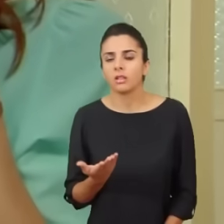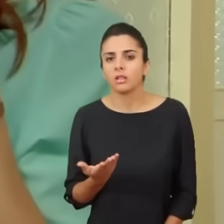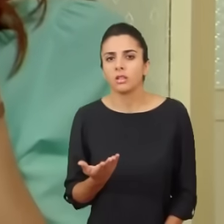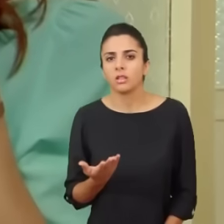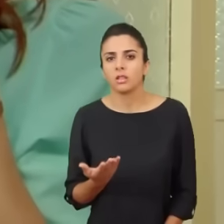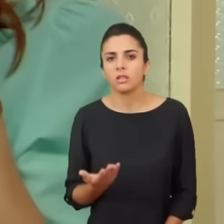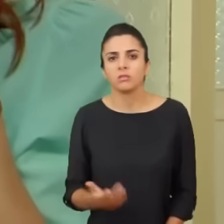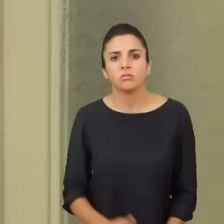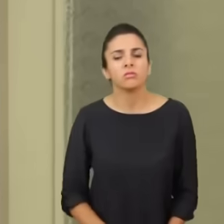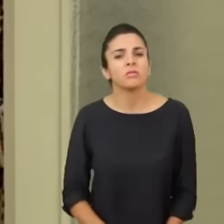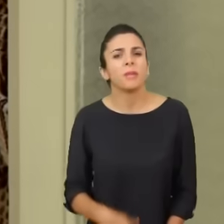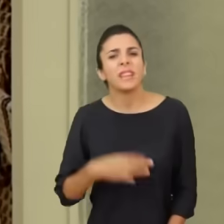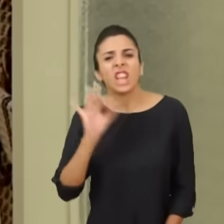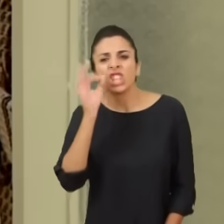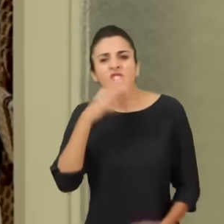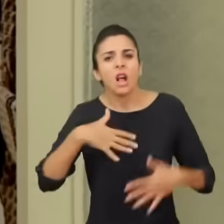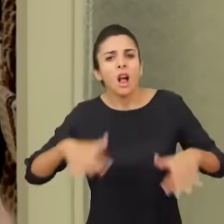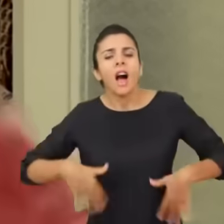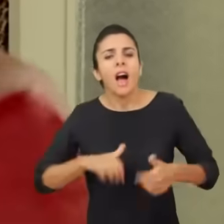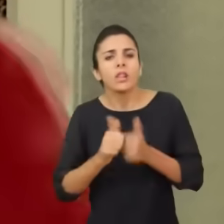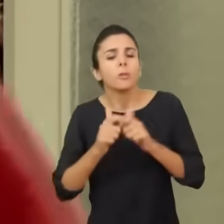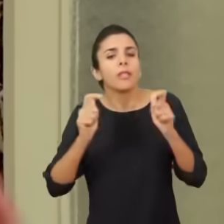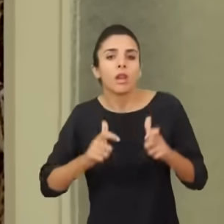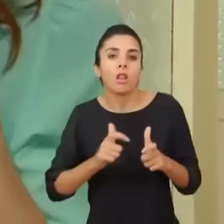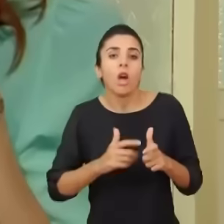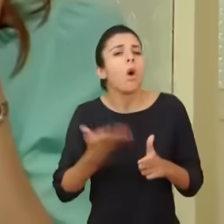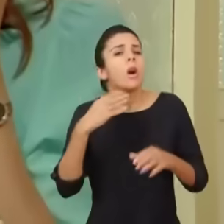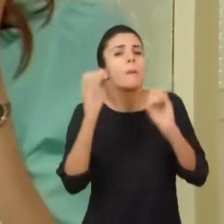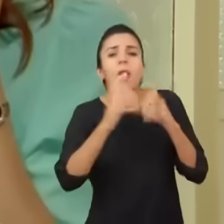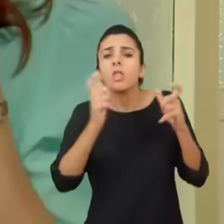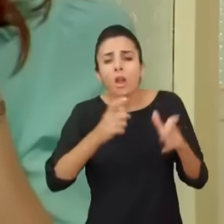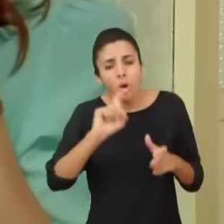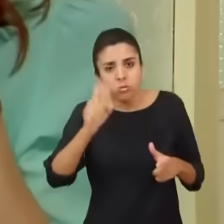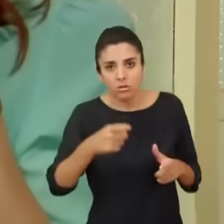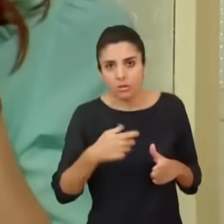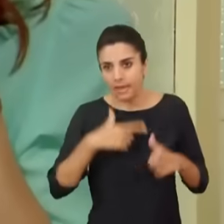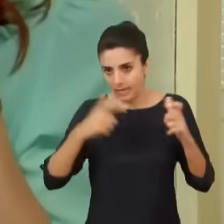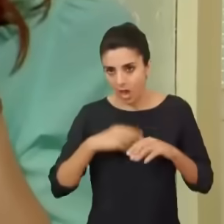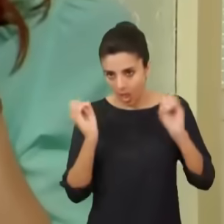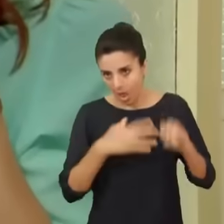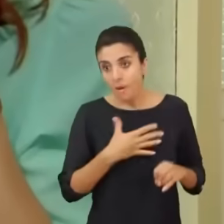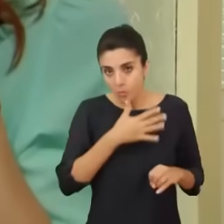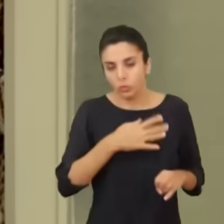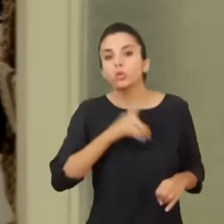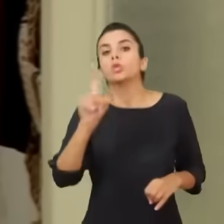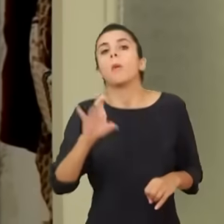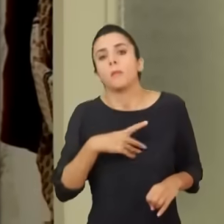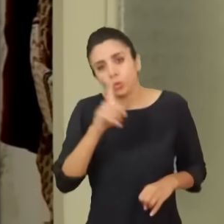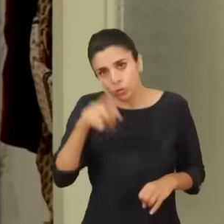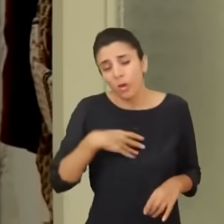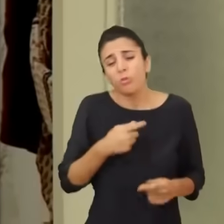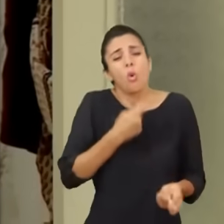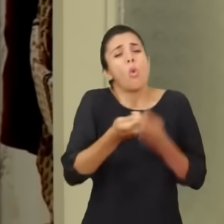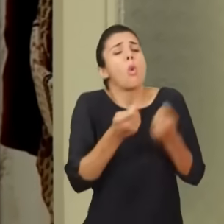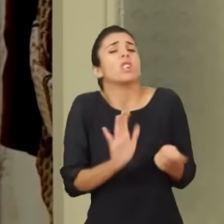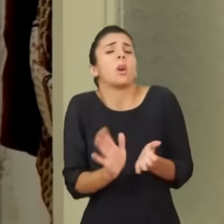Anne. Yeşil eşofmanın nerede? Nerede çıkardıysan oradadır çocuğum. Nerede çıkardım bilsem sana sormam ki. Ya ben uğraşamayacağım